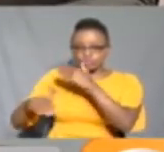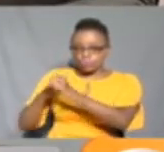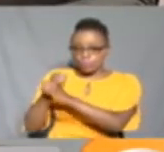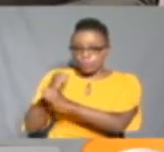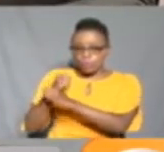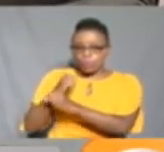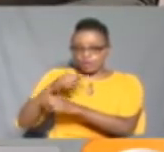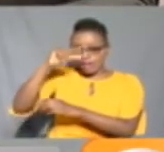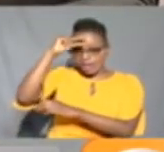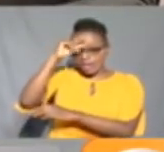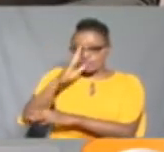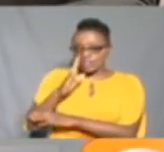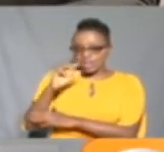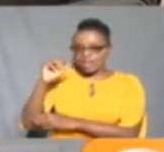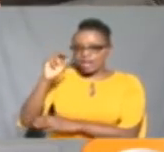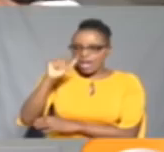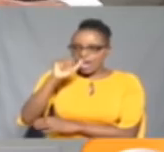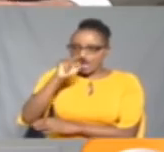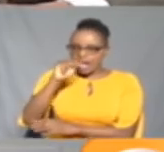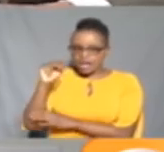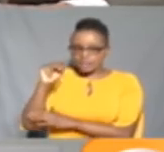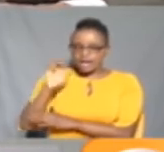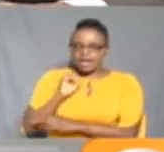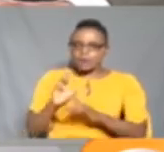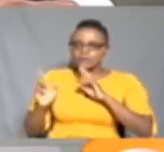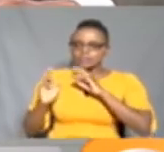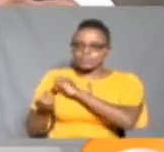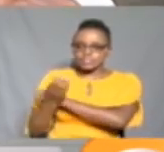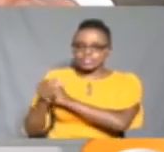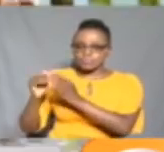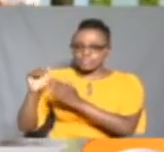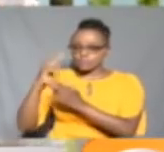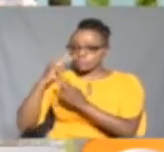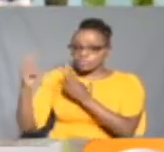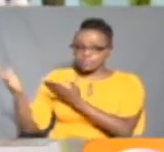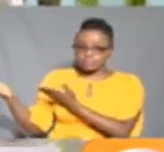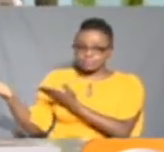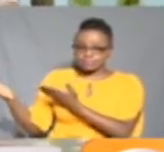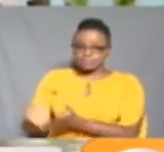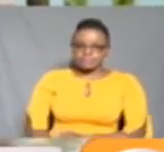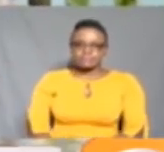na serikali ya Gavana Waiguru. Raquel Muigai na mengi zaidi.